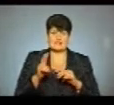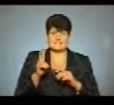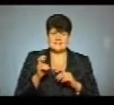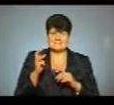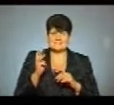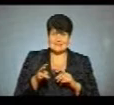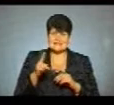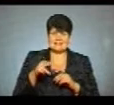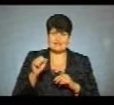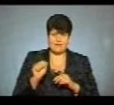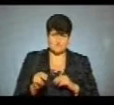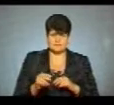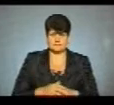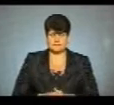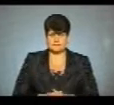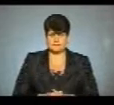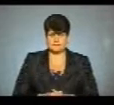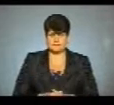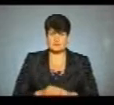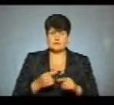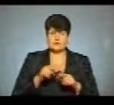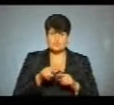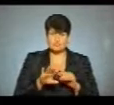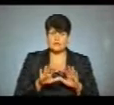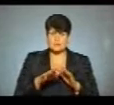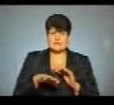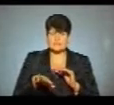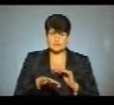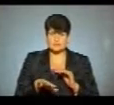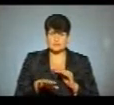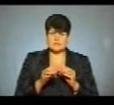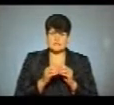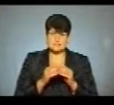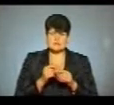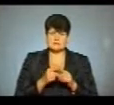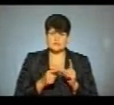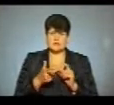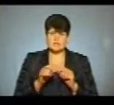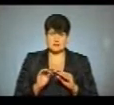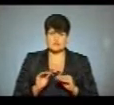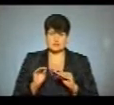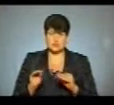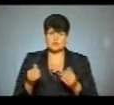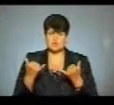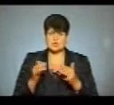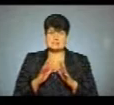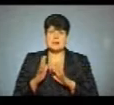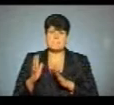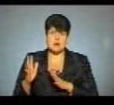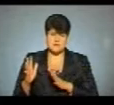дачних земельних ділянок. В даному випадку ця територія порядка 10,5 гектарів відводиться під сучасний парк.